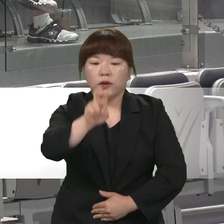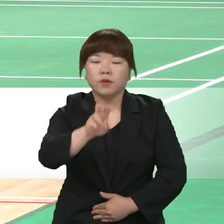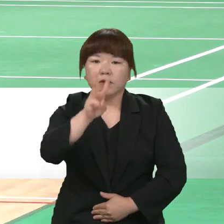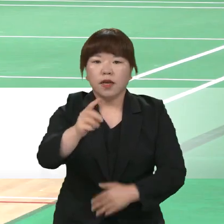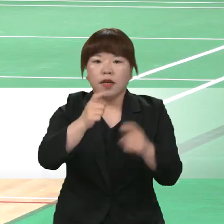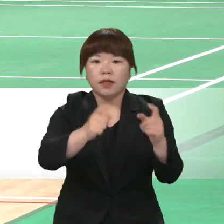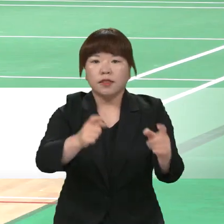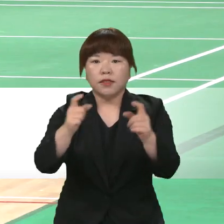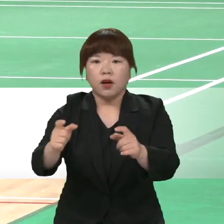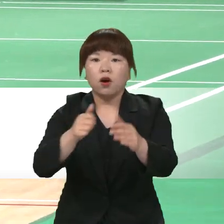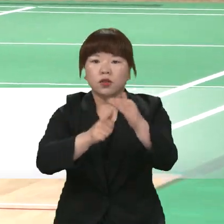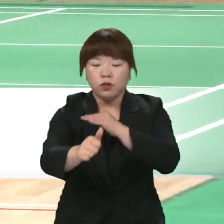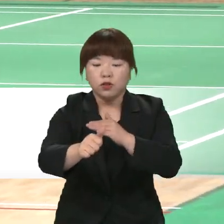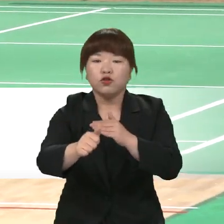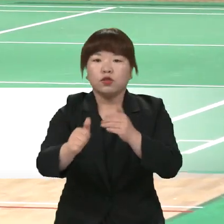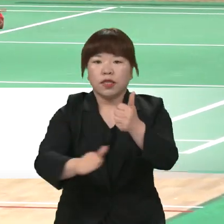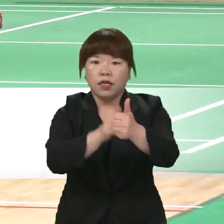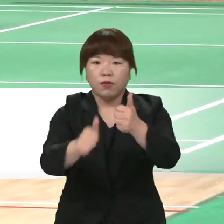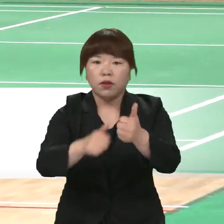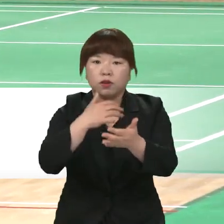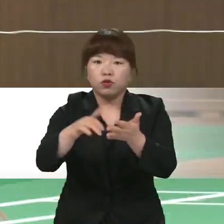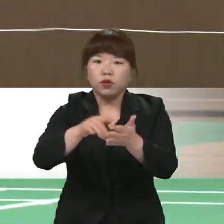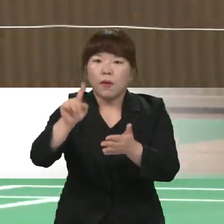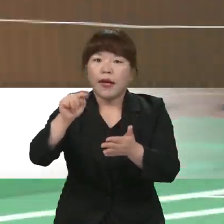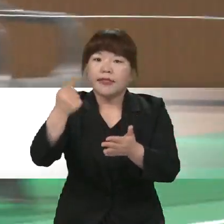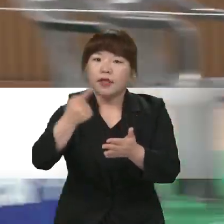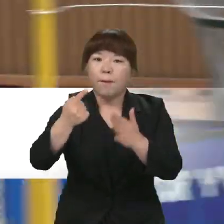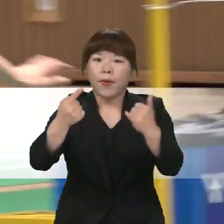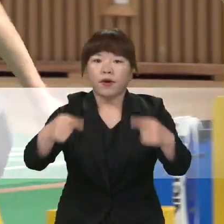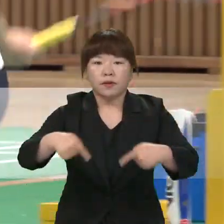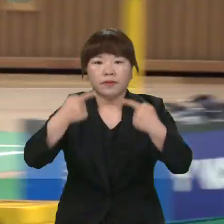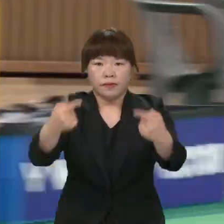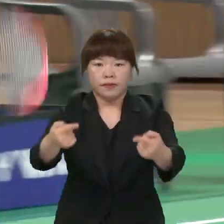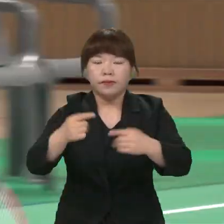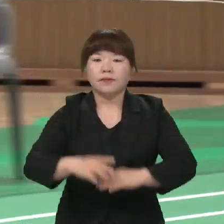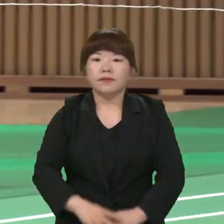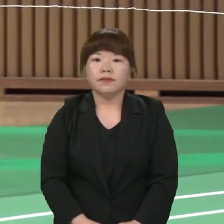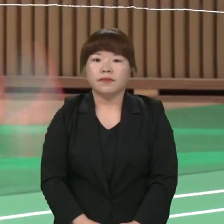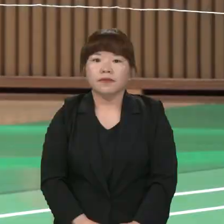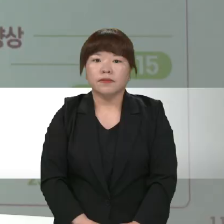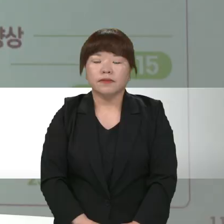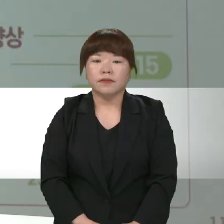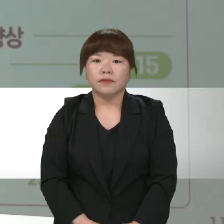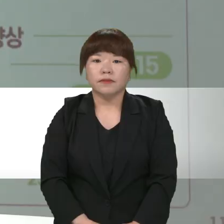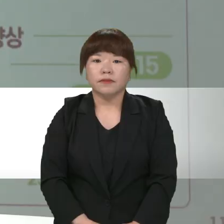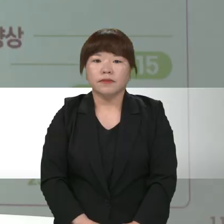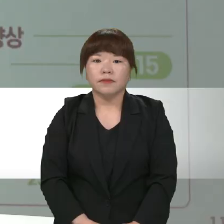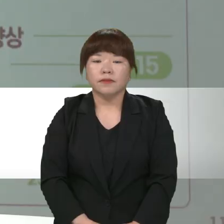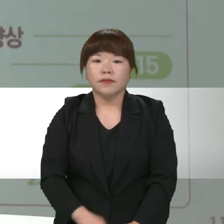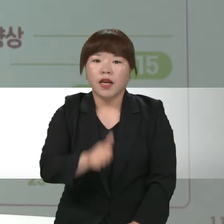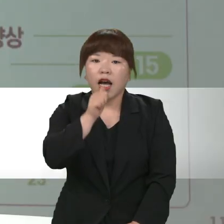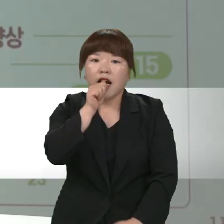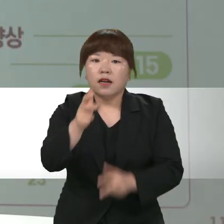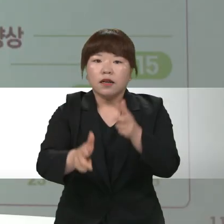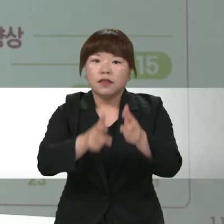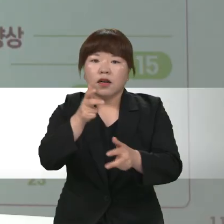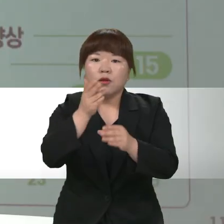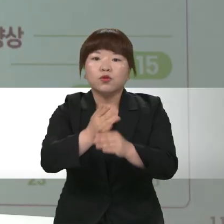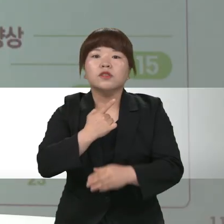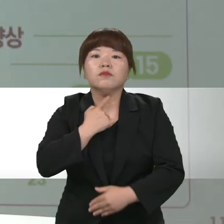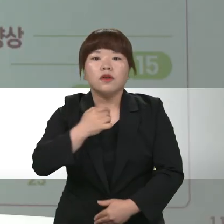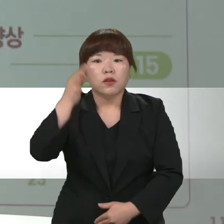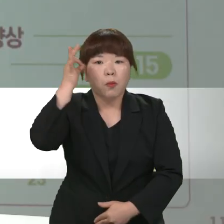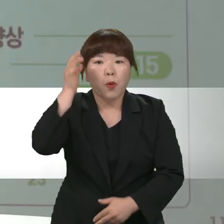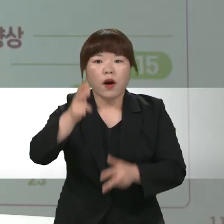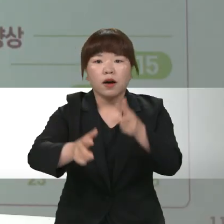23개 시군 선수 및 임원 만 천여 명이 참가할 예정입니다 철강산업 중심이었던